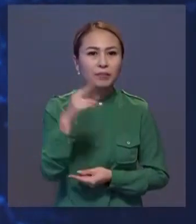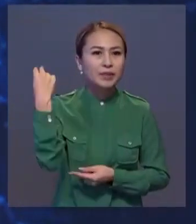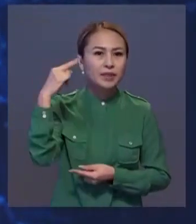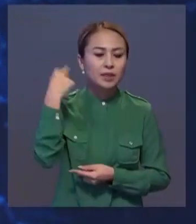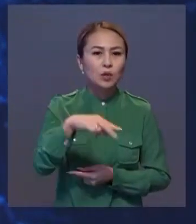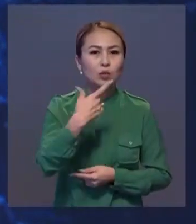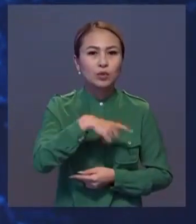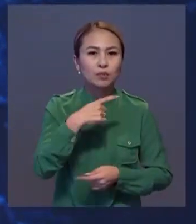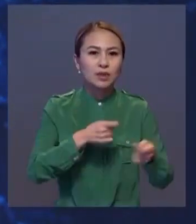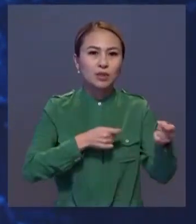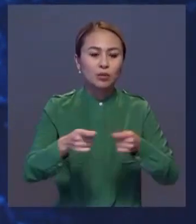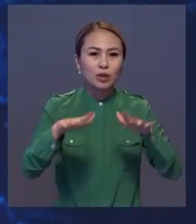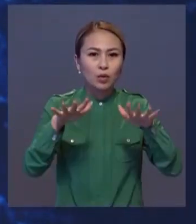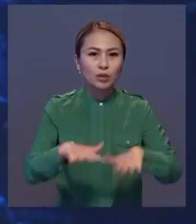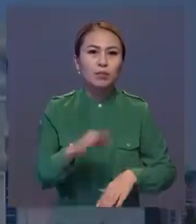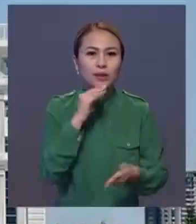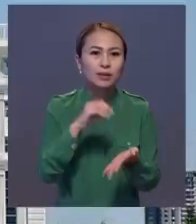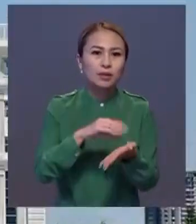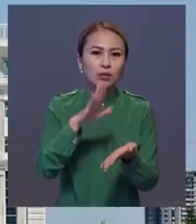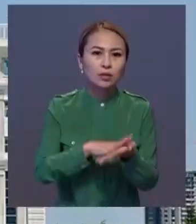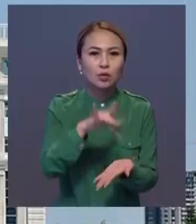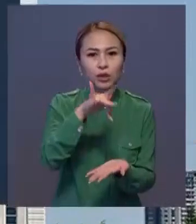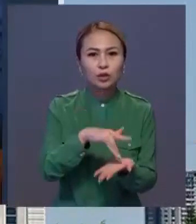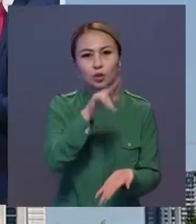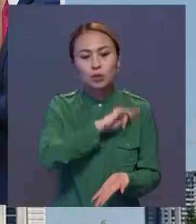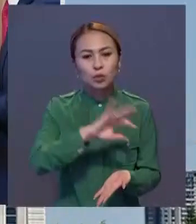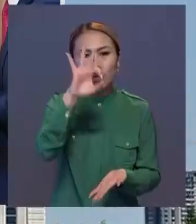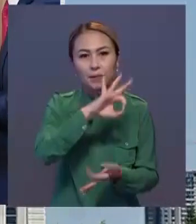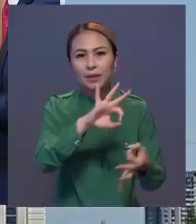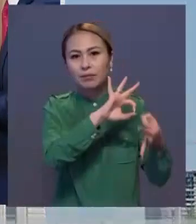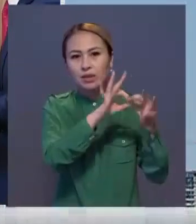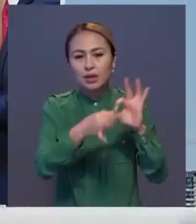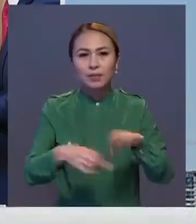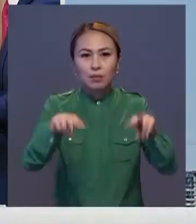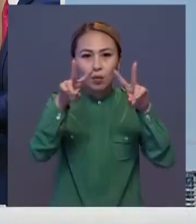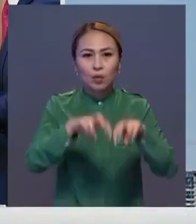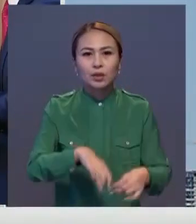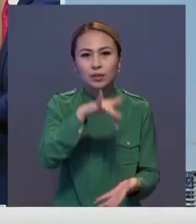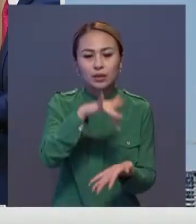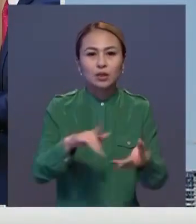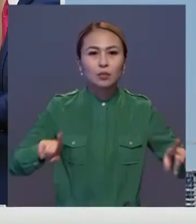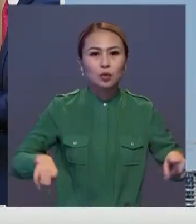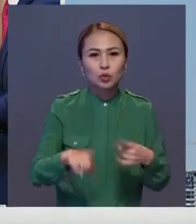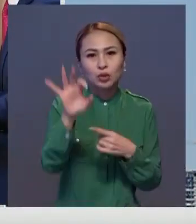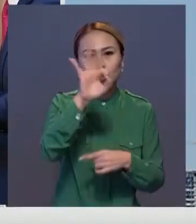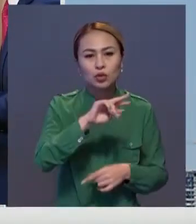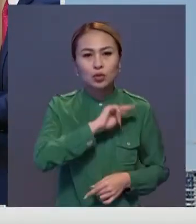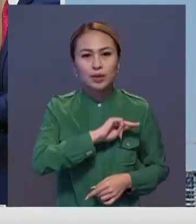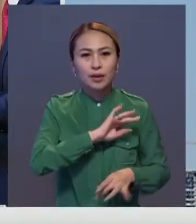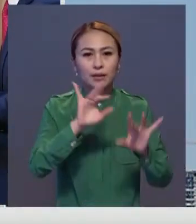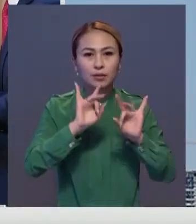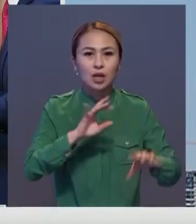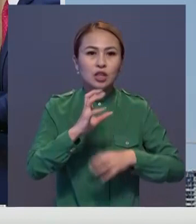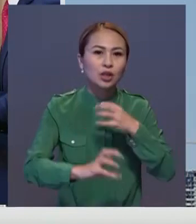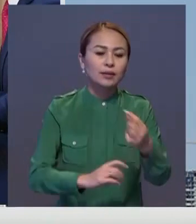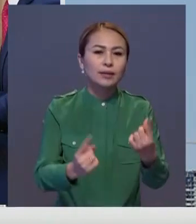Ошақбаев президентке өзі басқарып отырған қолданбалы зерттеулер орталығының жұмысы туралы баяндап, сараптамалық орталықтарды дамыту жөндегі ұсыныстарын